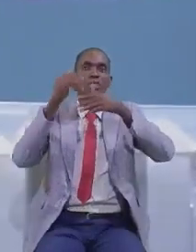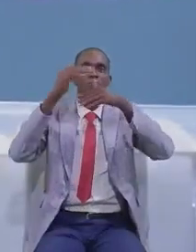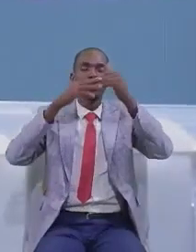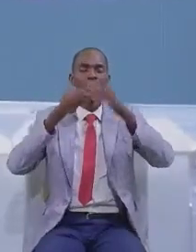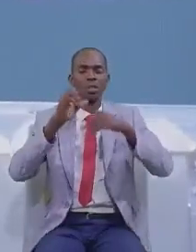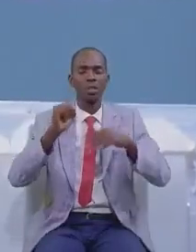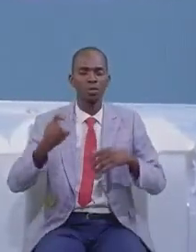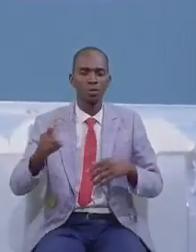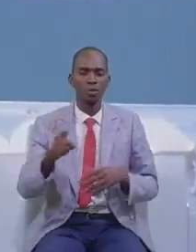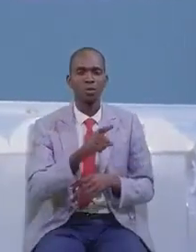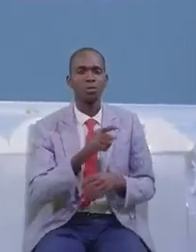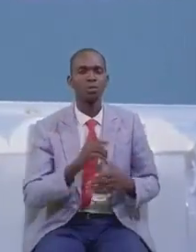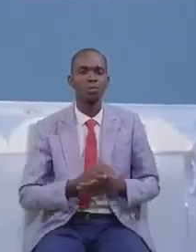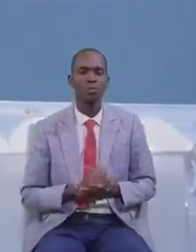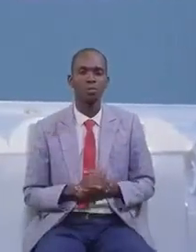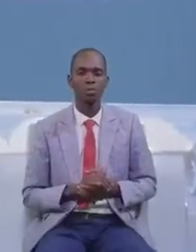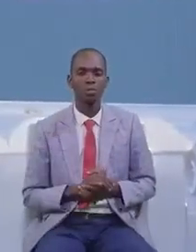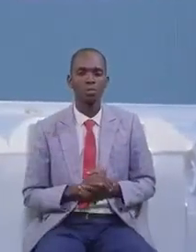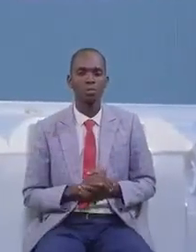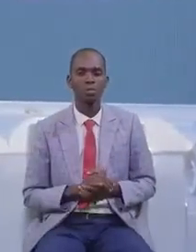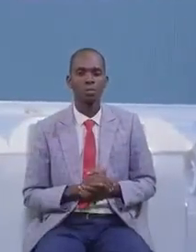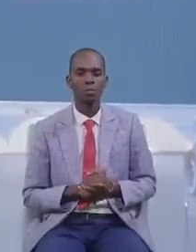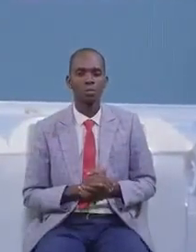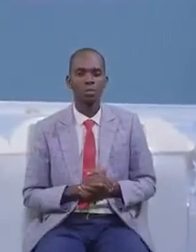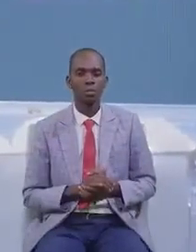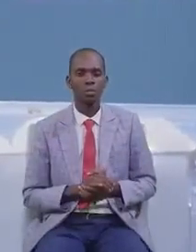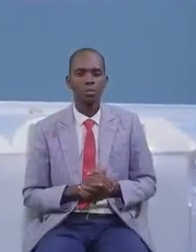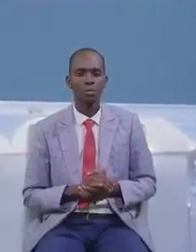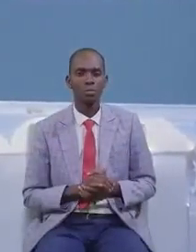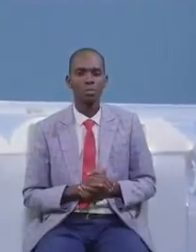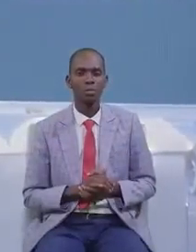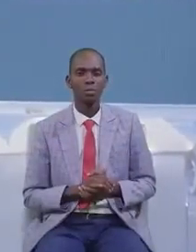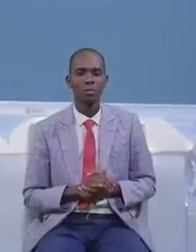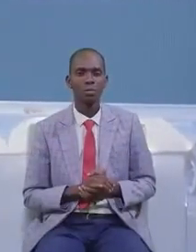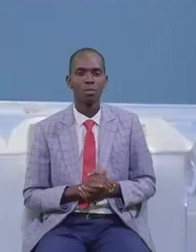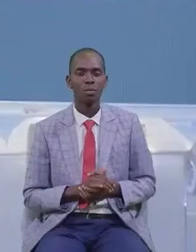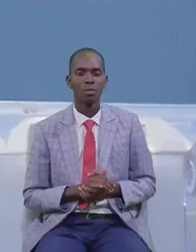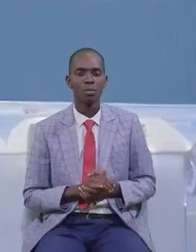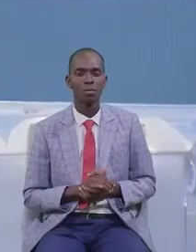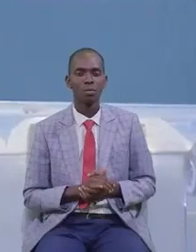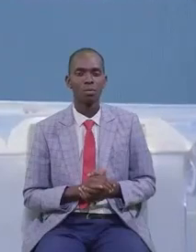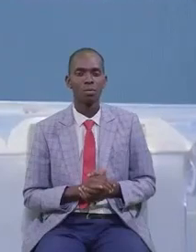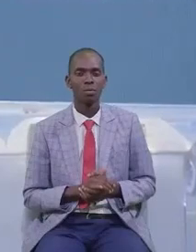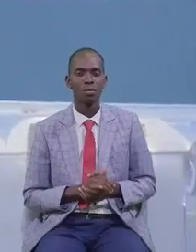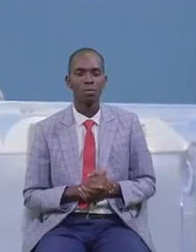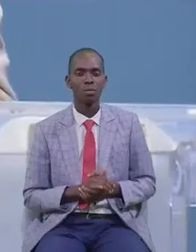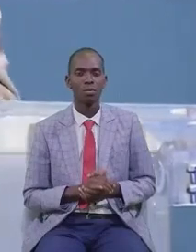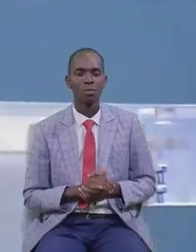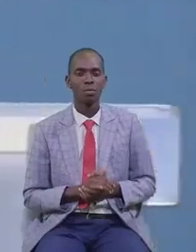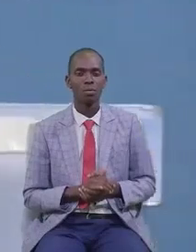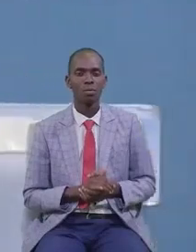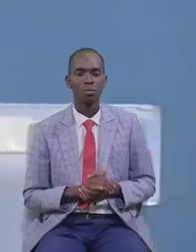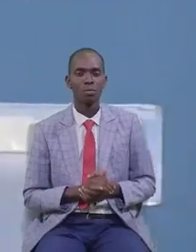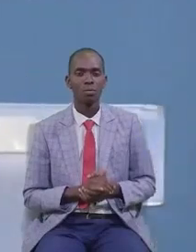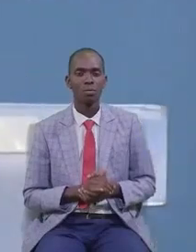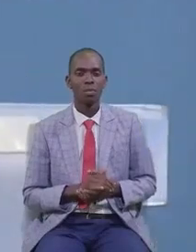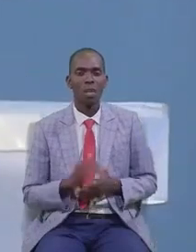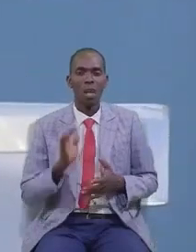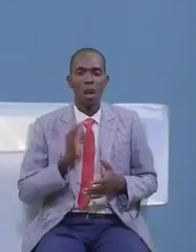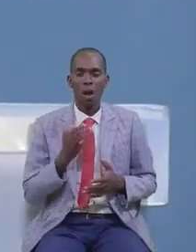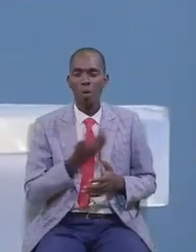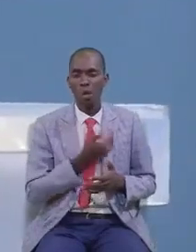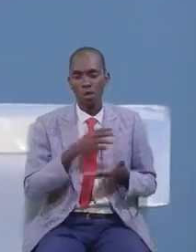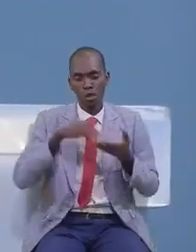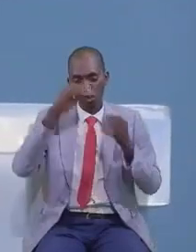మీరు మాట్లాడే మాటలే అవి మిమ్మల్ని పెంపొందింప చేస్తాయి లేక అదే మాటలు మీరు మాట్లాడే తీరును బట్టి నాశనాన్ని కల్పిస్తాయి.